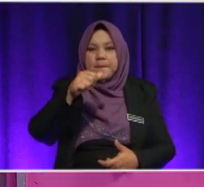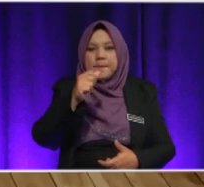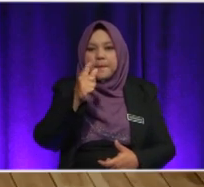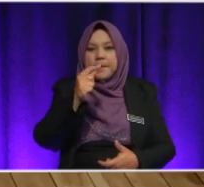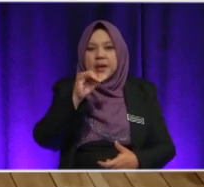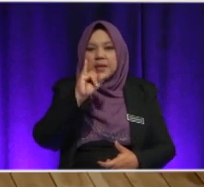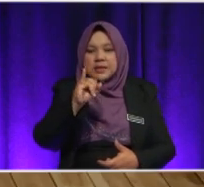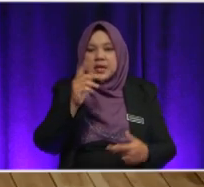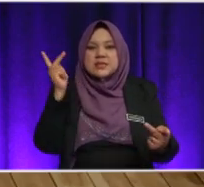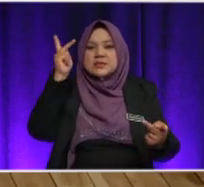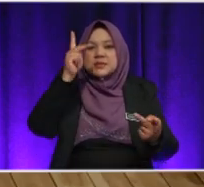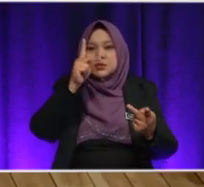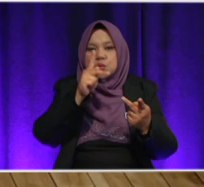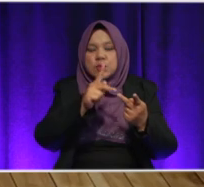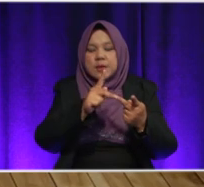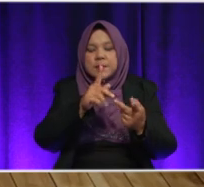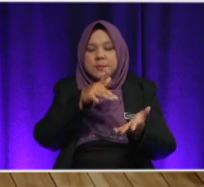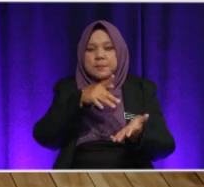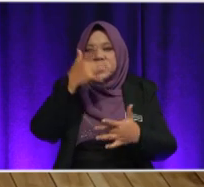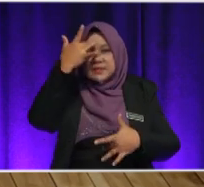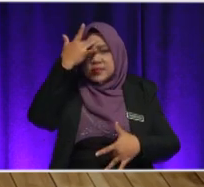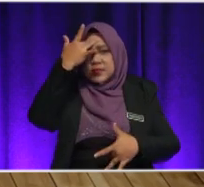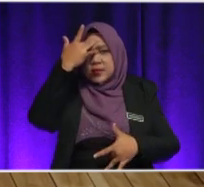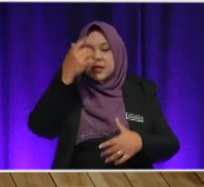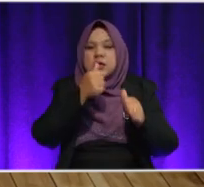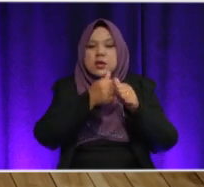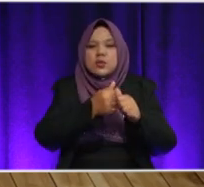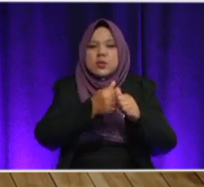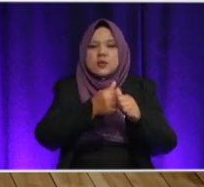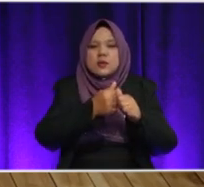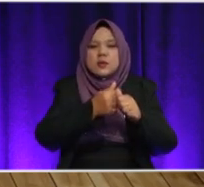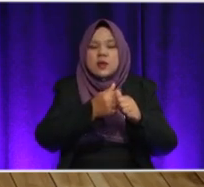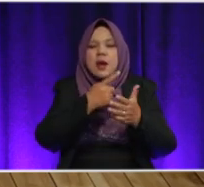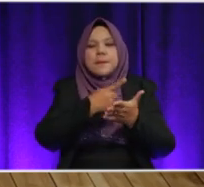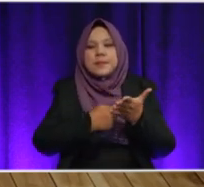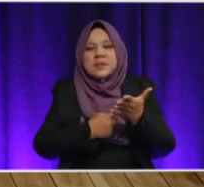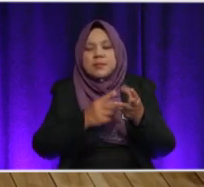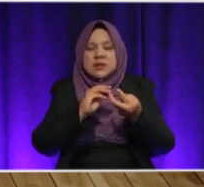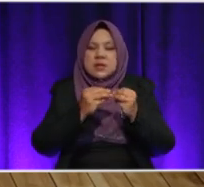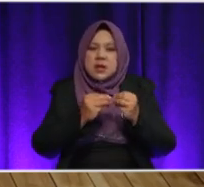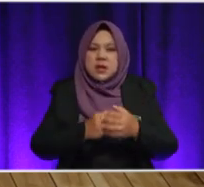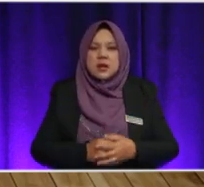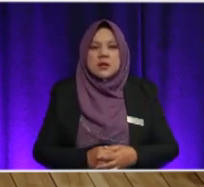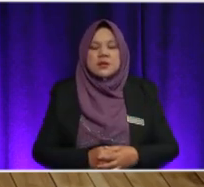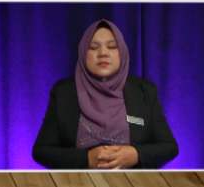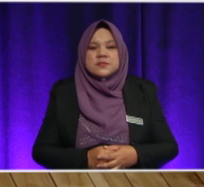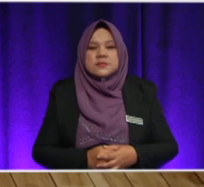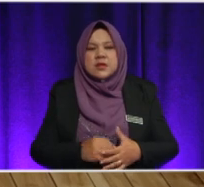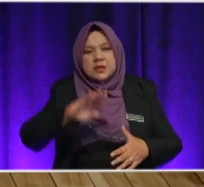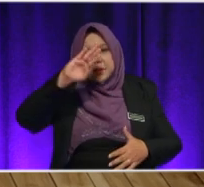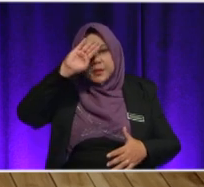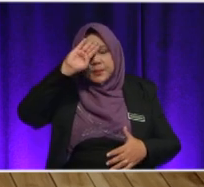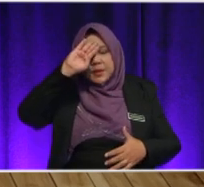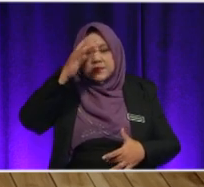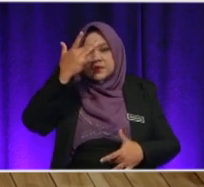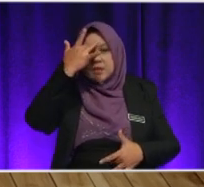diberikan kepada yang ditunjukkan atau dimaklumkan oleh sakit seperti demam rasa